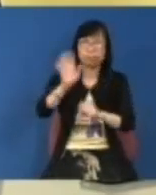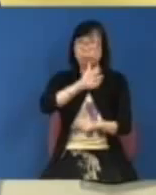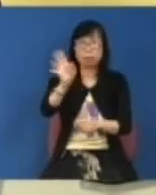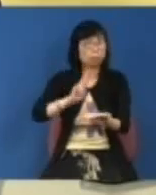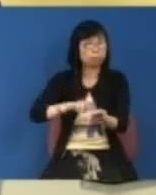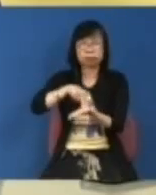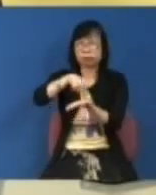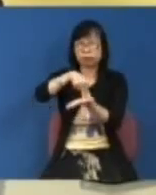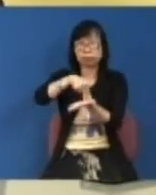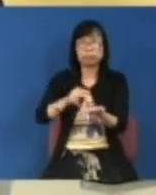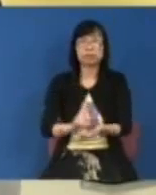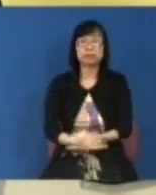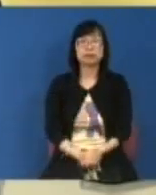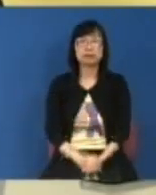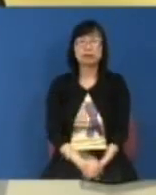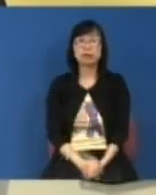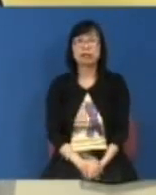老實講，